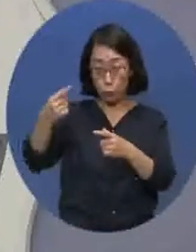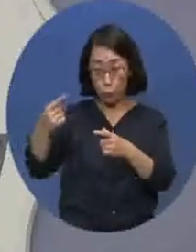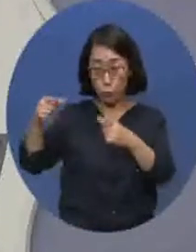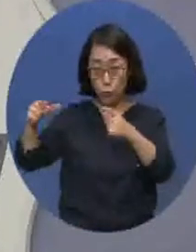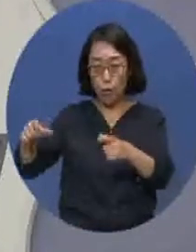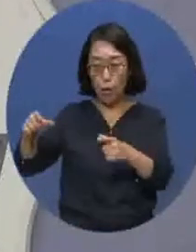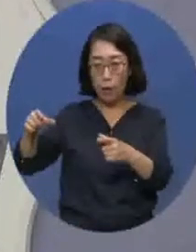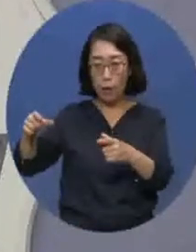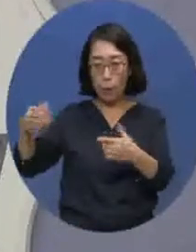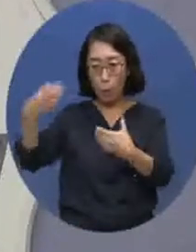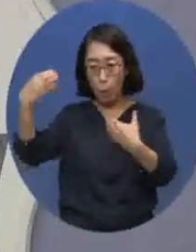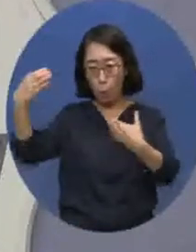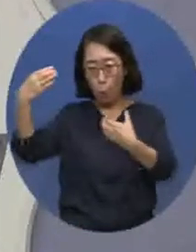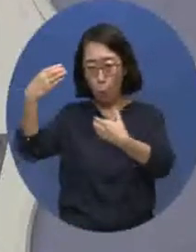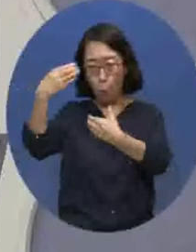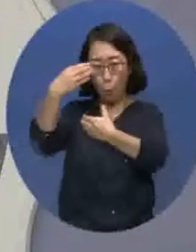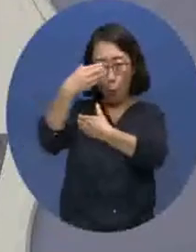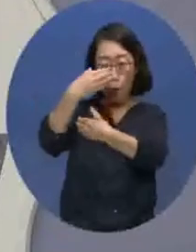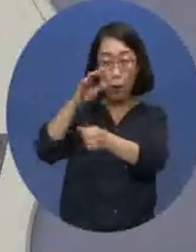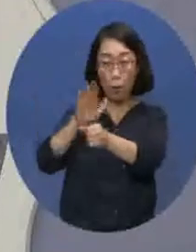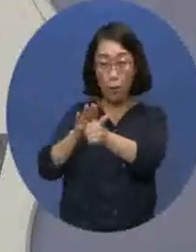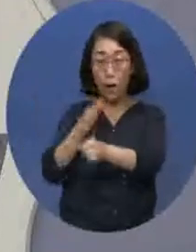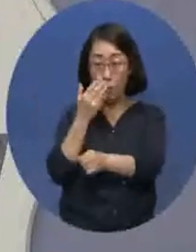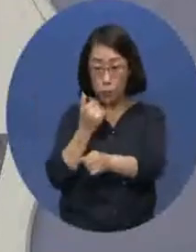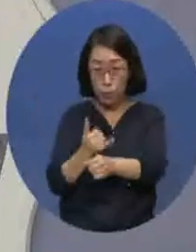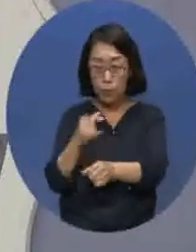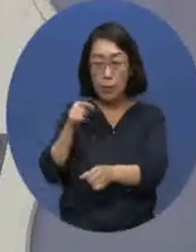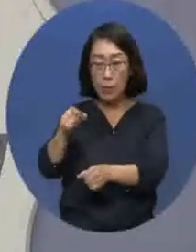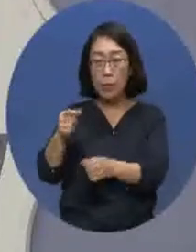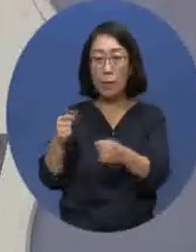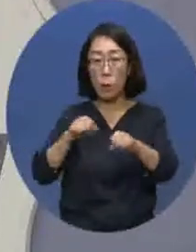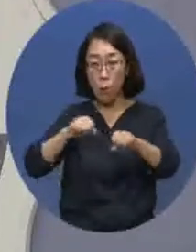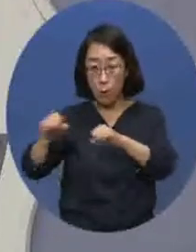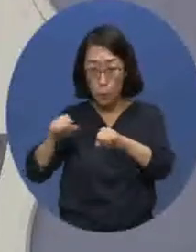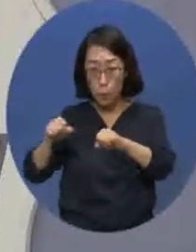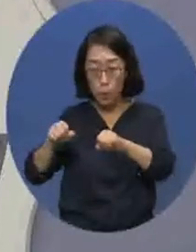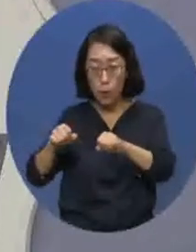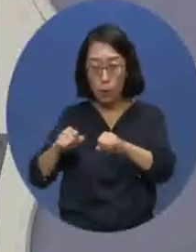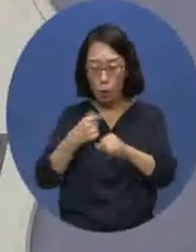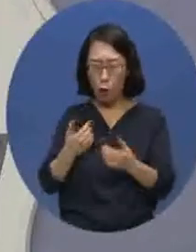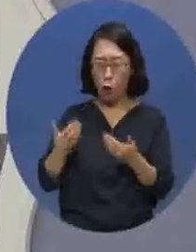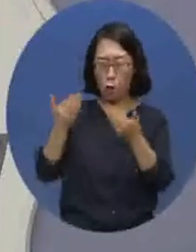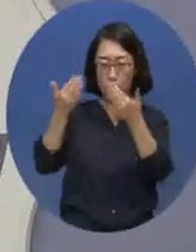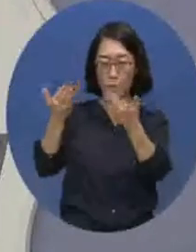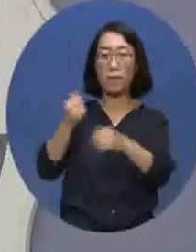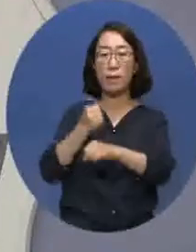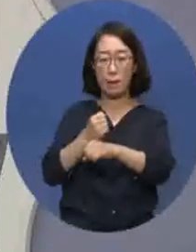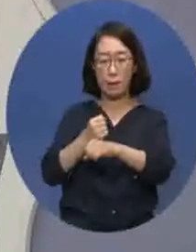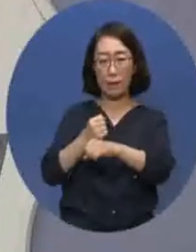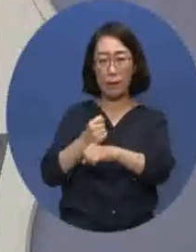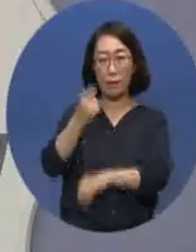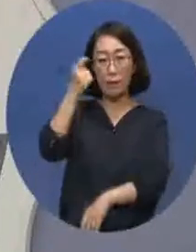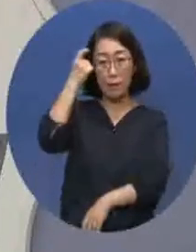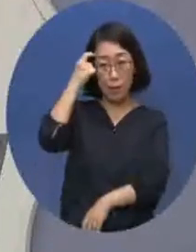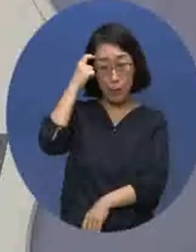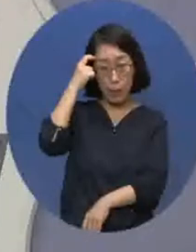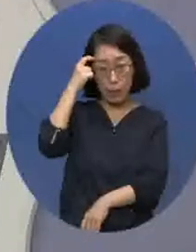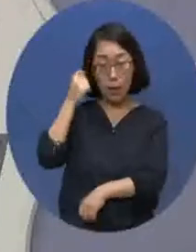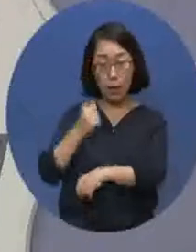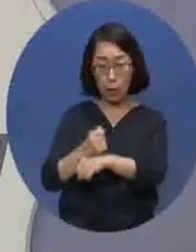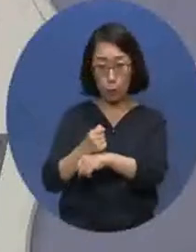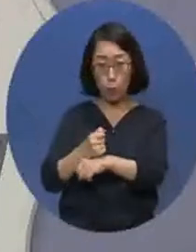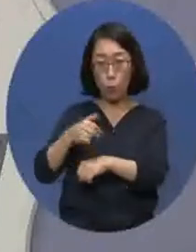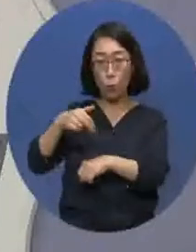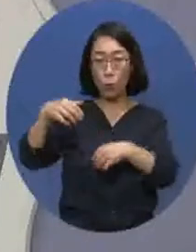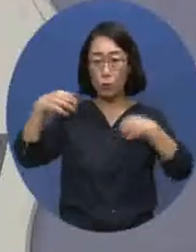힘을 쓸 수 있다면 나는 이 일에 좀더 내가 헌신해야 되겠다 라는 생각으로 정치를